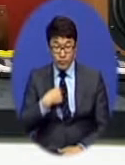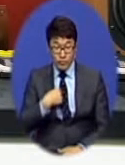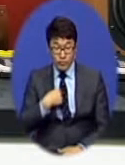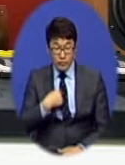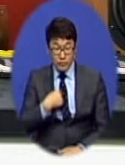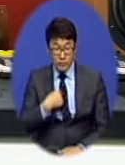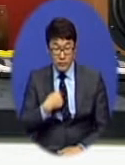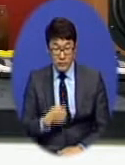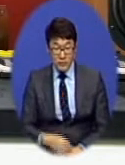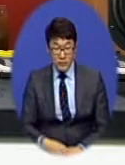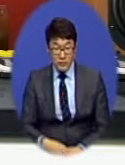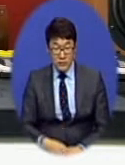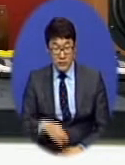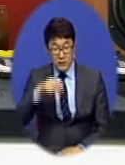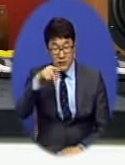장산